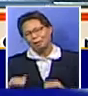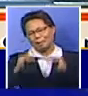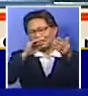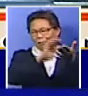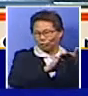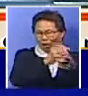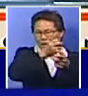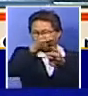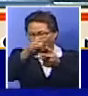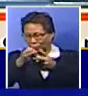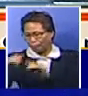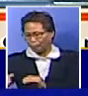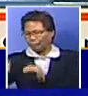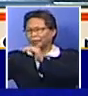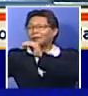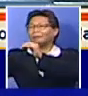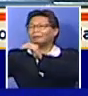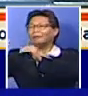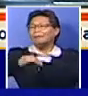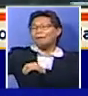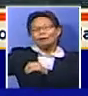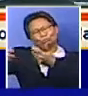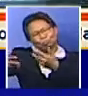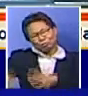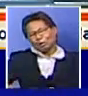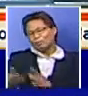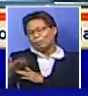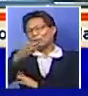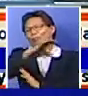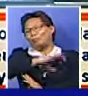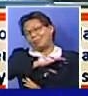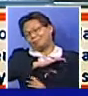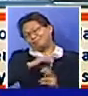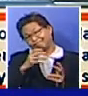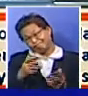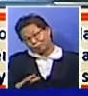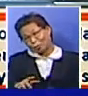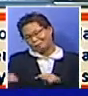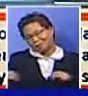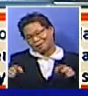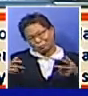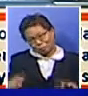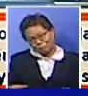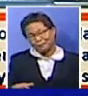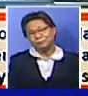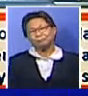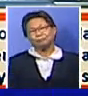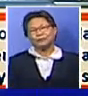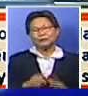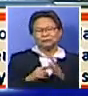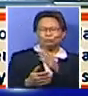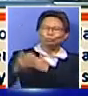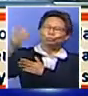sekolah mahupun peringkat mahkamah melalui polis Diraja Malaysia PDRM. Sejak